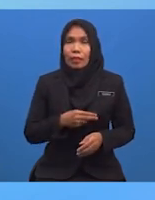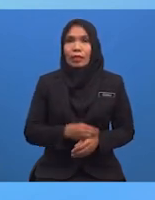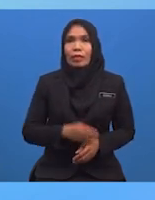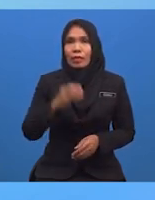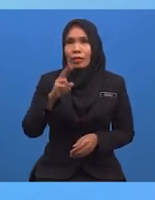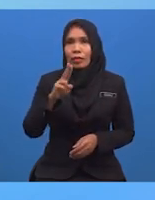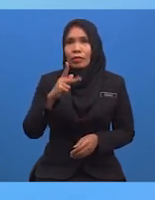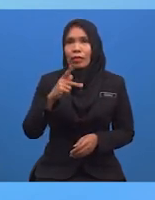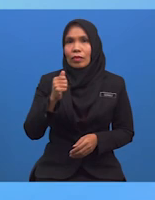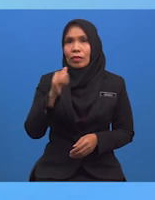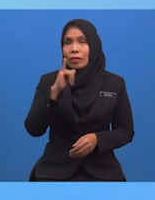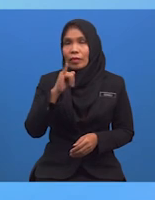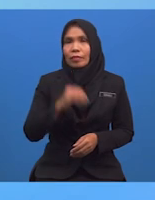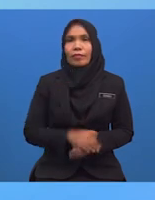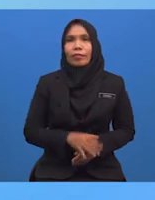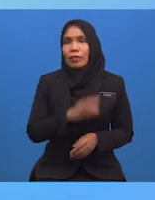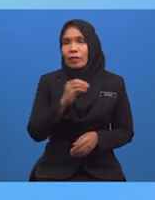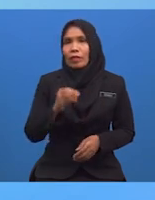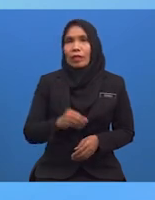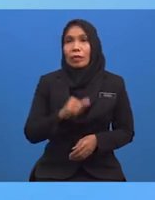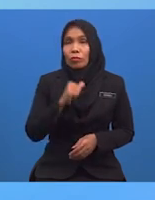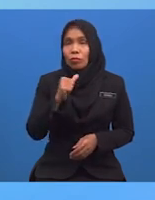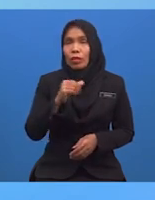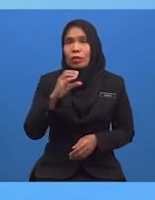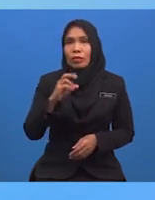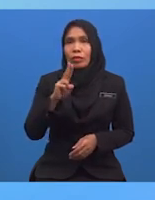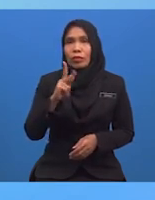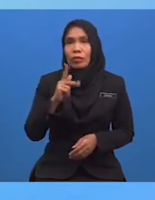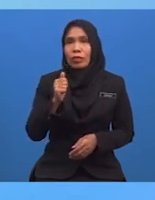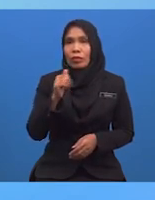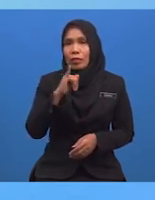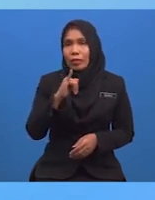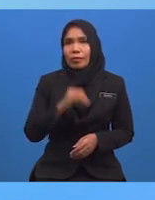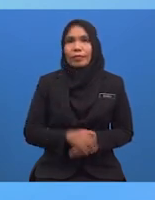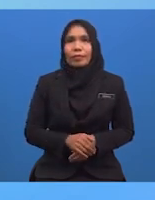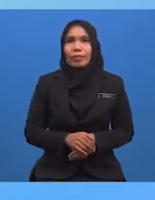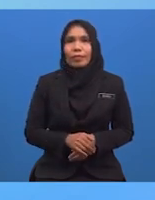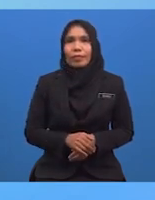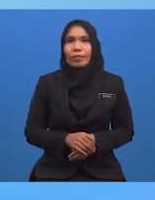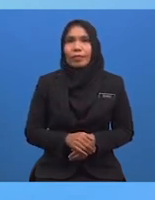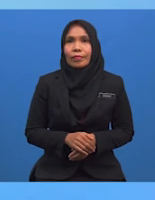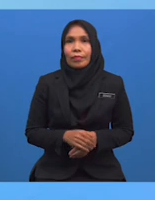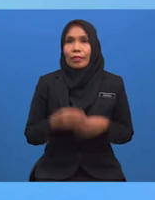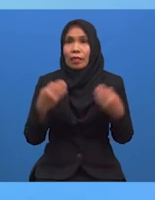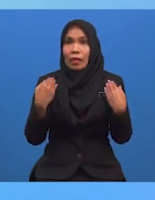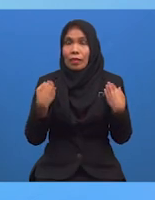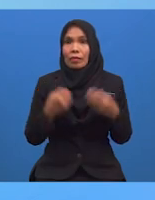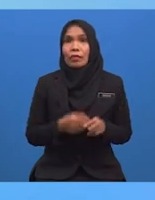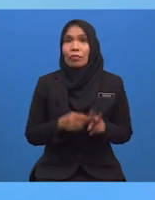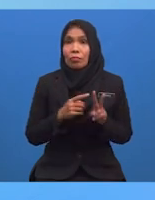cukai. Hasil cukai pula terdiri daripada cukai langsung dan cukai tak